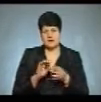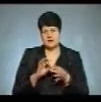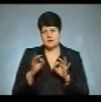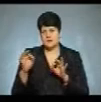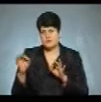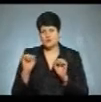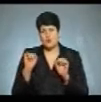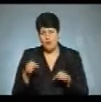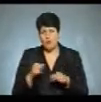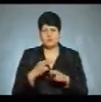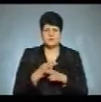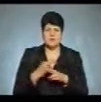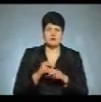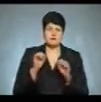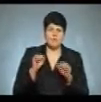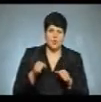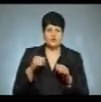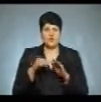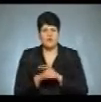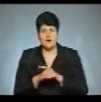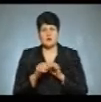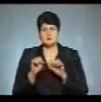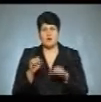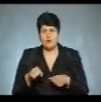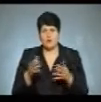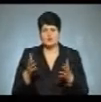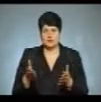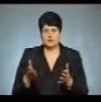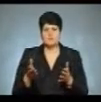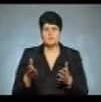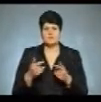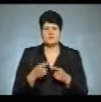може перешкоджати, може ховатися, може цей.